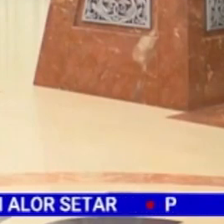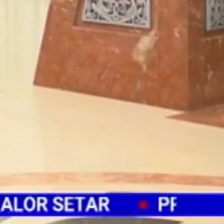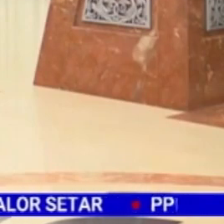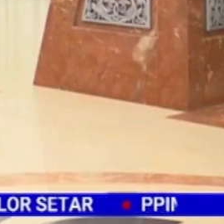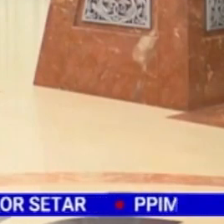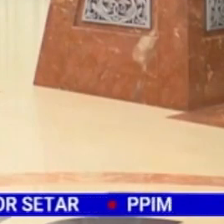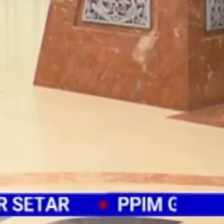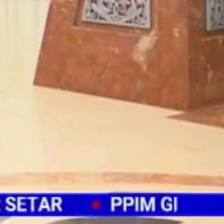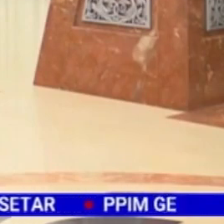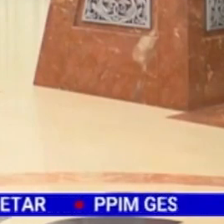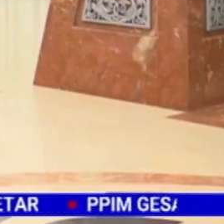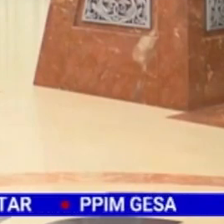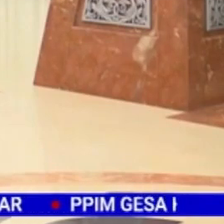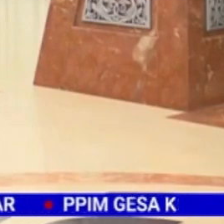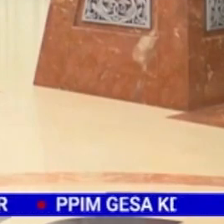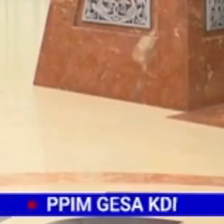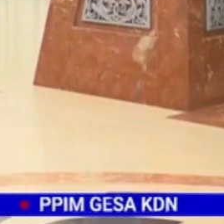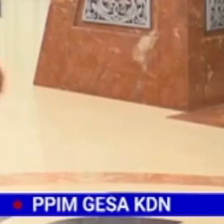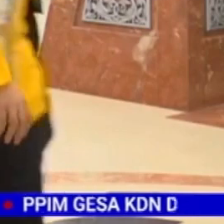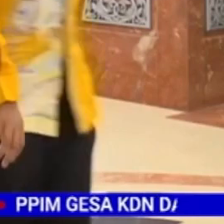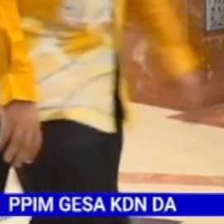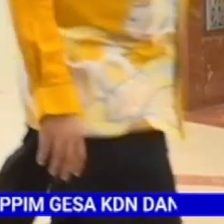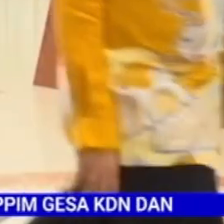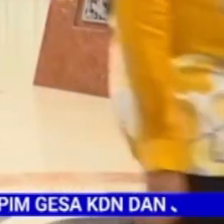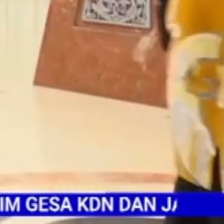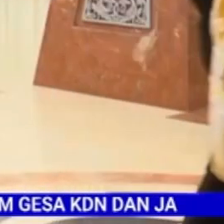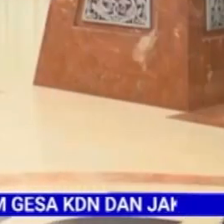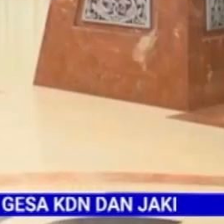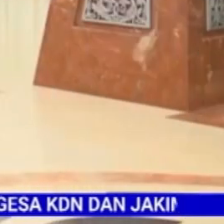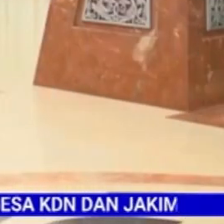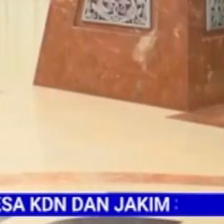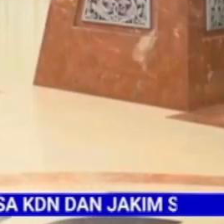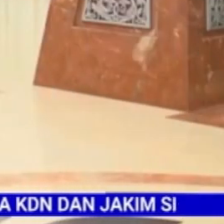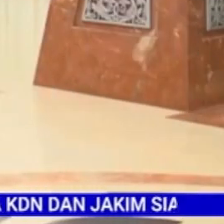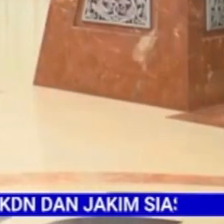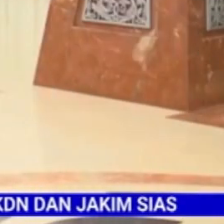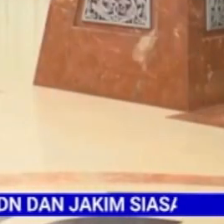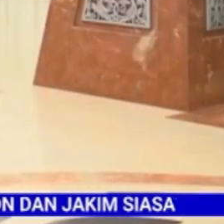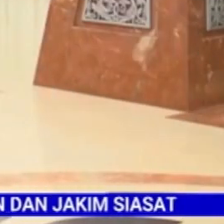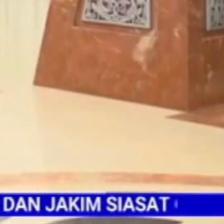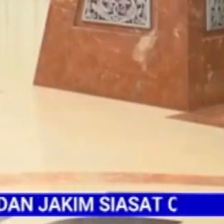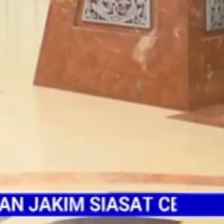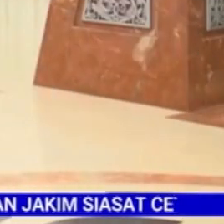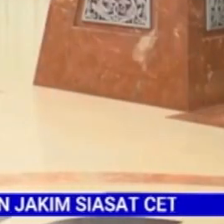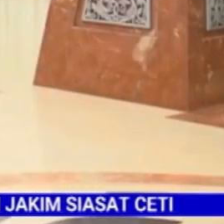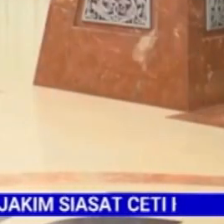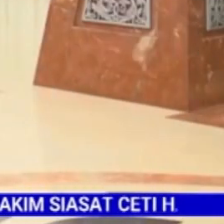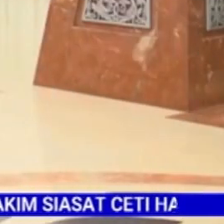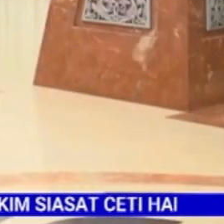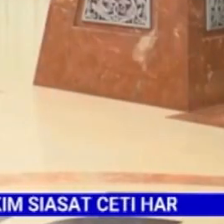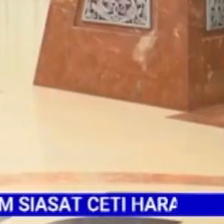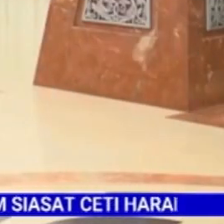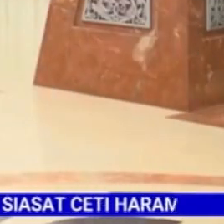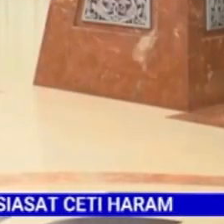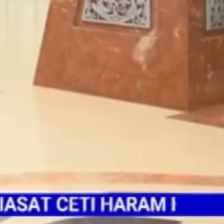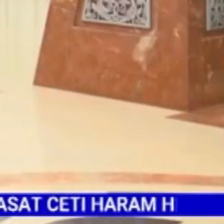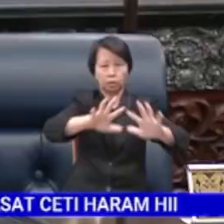antarabangsa sedia ada. Paling utama berhubung pengoperasian kapal selam berkuasa nuklear di perairan negara.